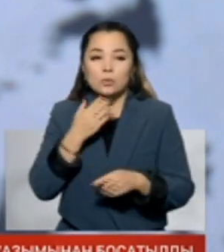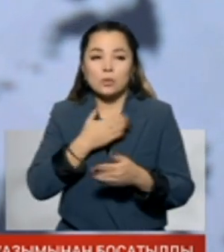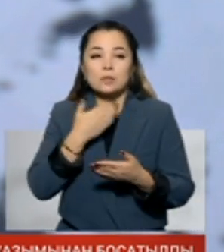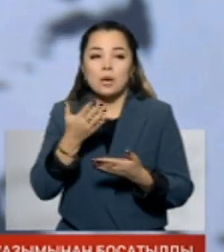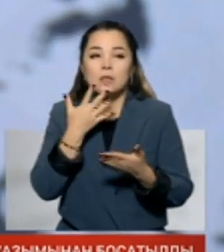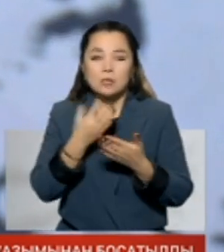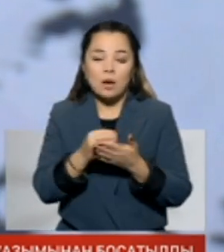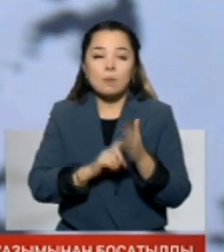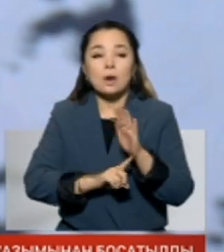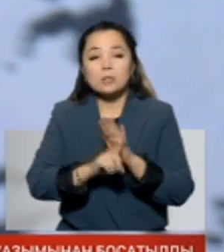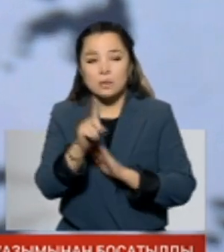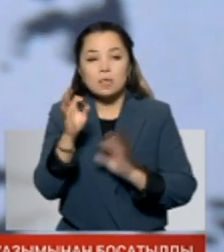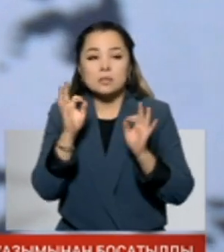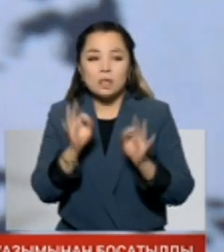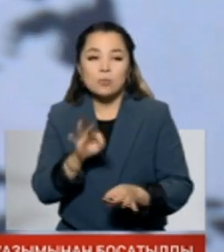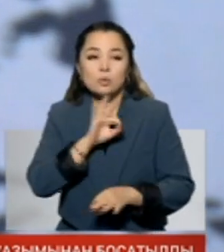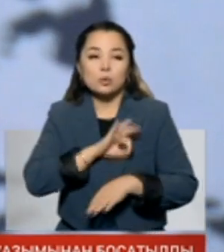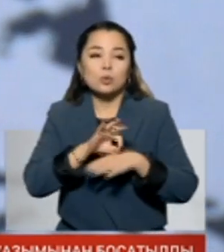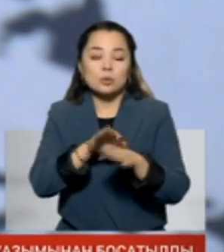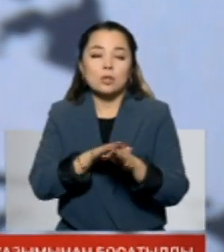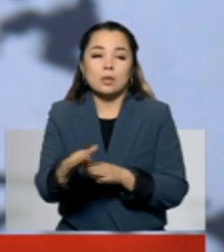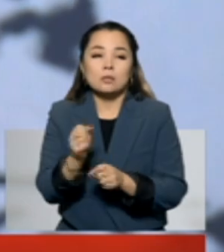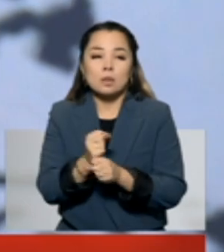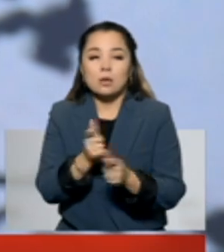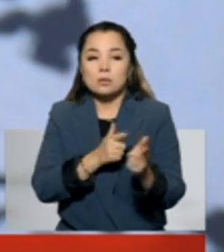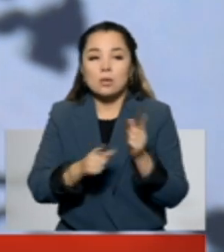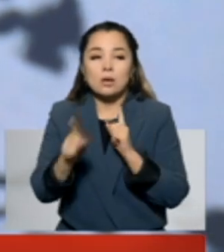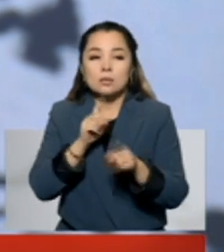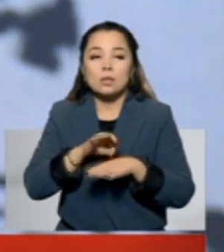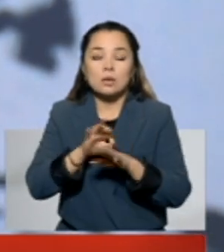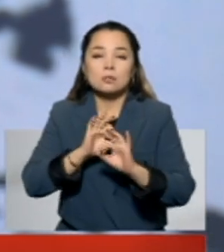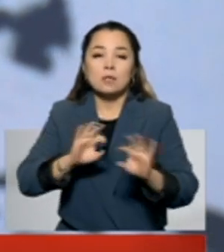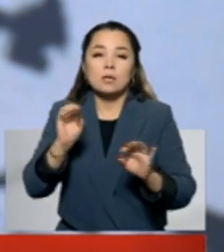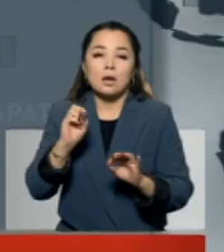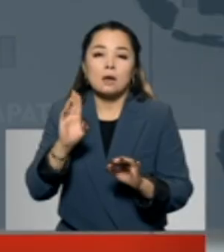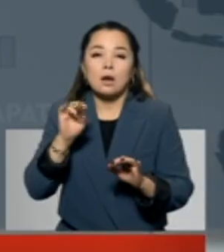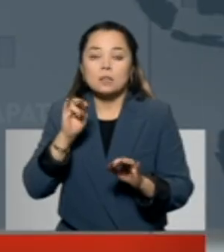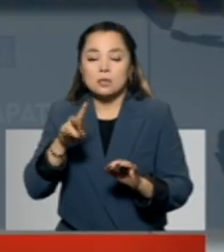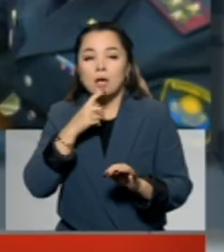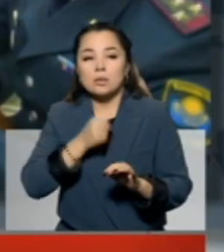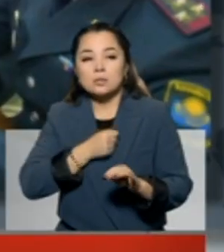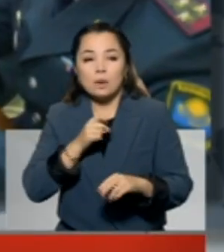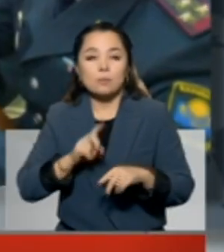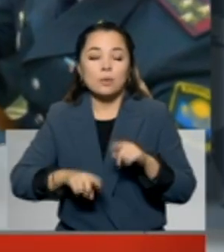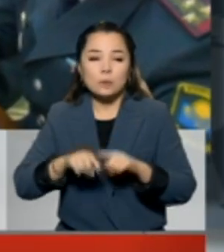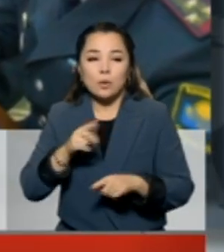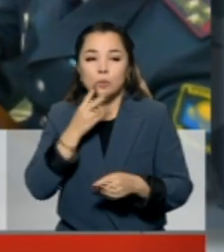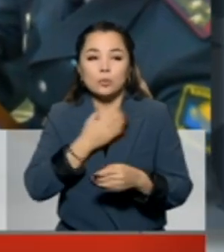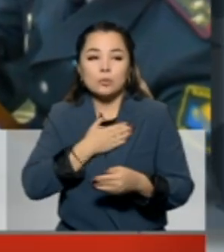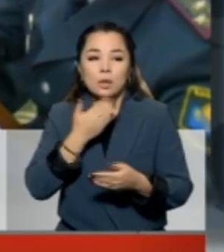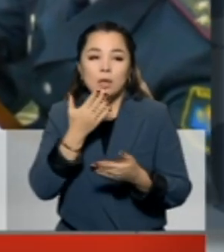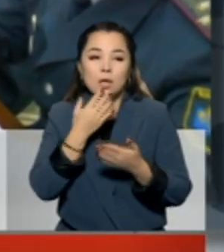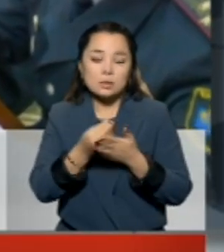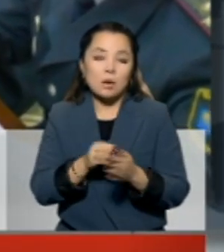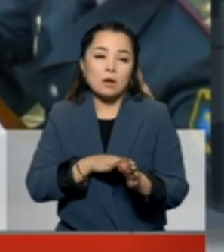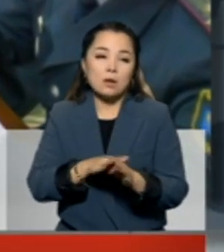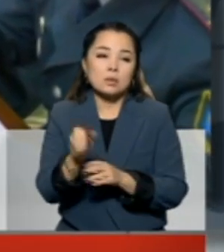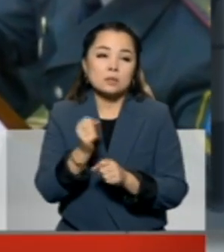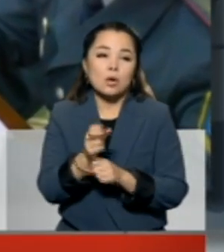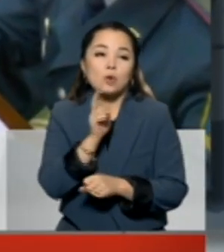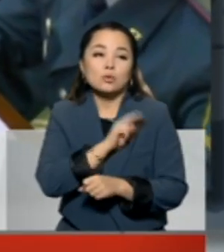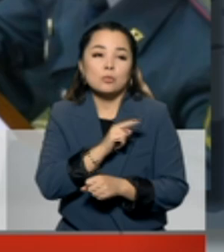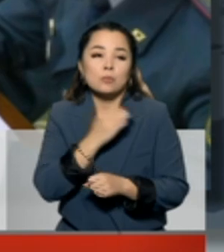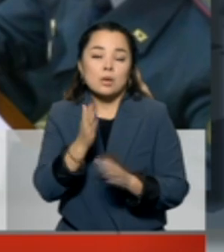саласындағы бастамаларын тиімді жүзеге асыру мәселелері талқыланды. Ерлан Қарин әскери-патриоттық тәрбие беру бойынша атқарылып жатқан